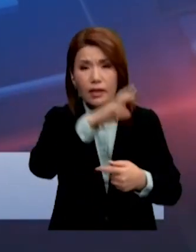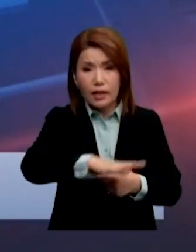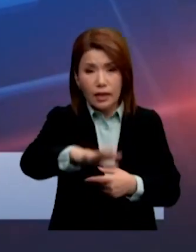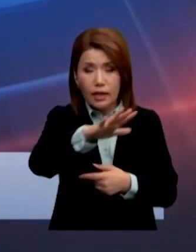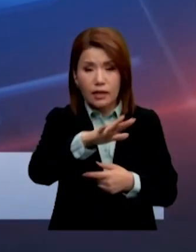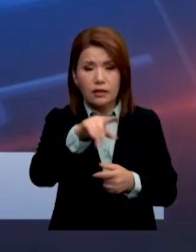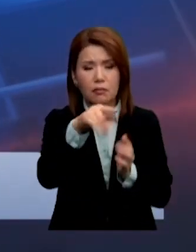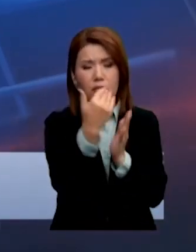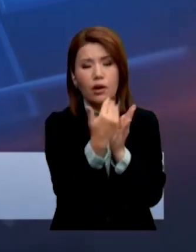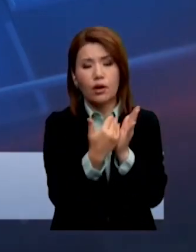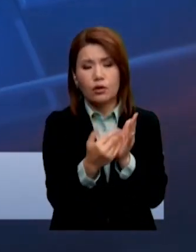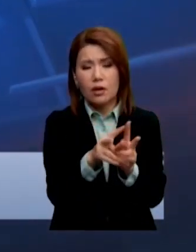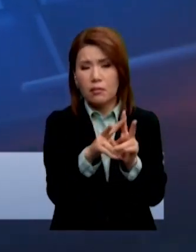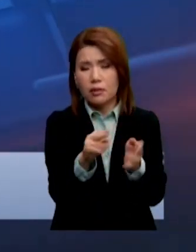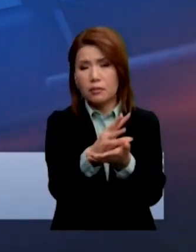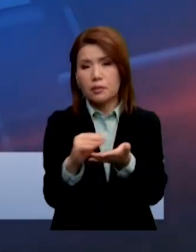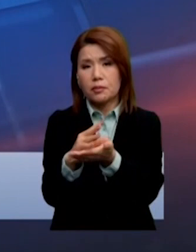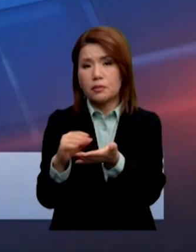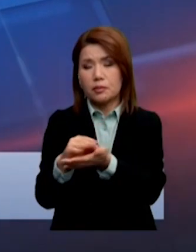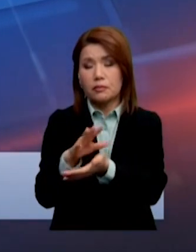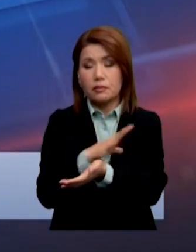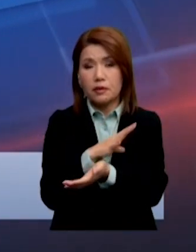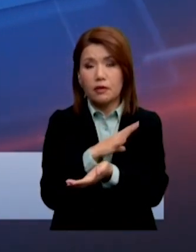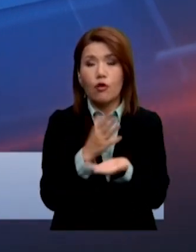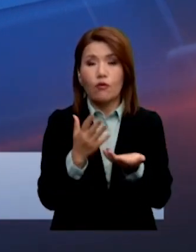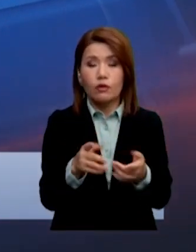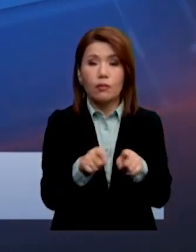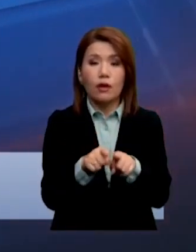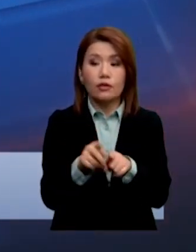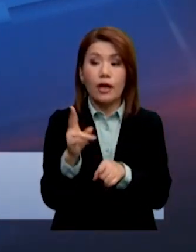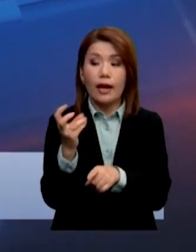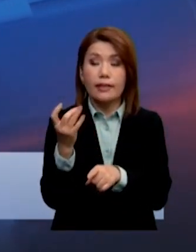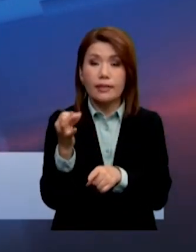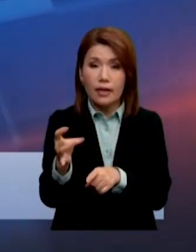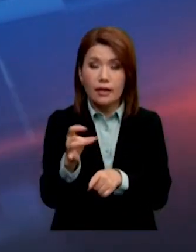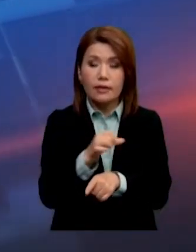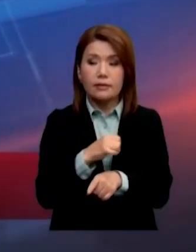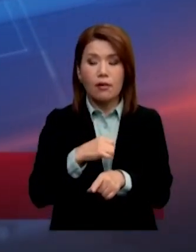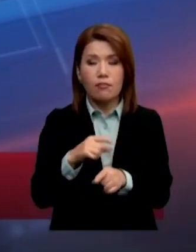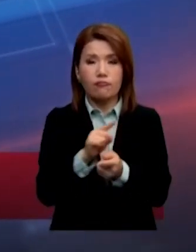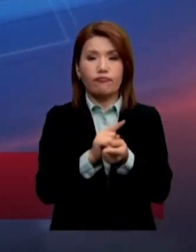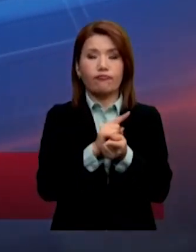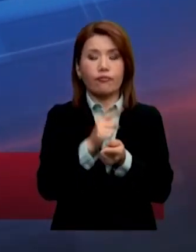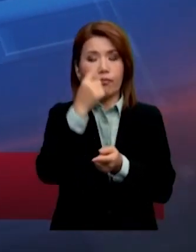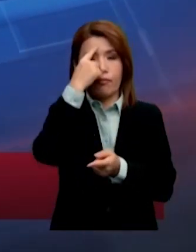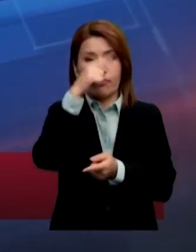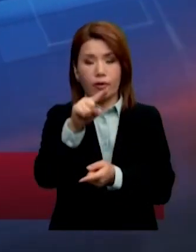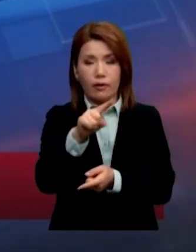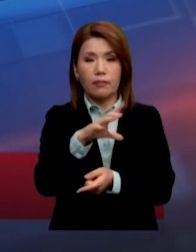шоу бағдарламаларының көшірмесін жасалып жатқан уақыт болды. Сол кезде Қайнар Олжай бір тың өзгеріс алып келді.